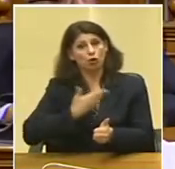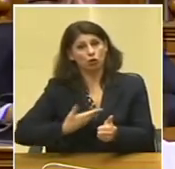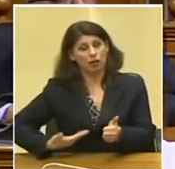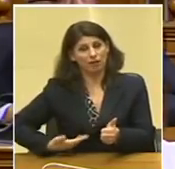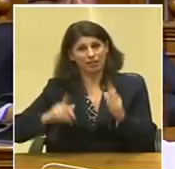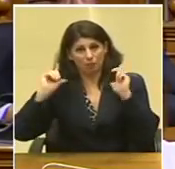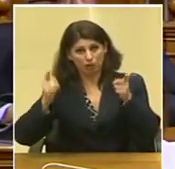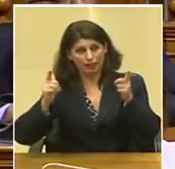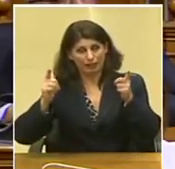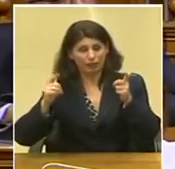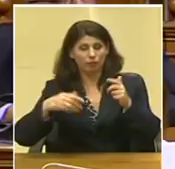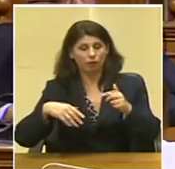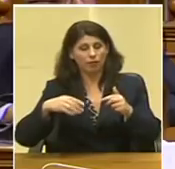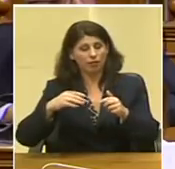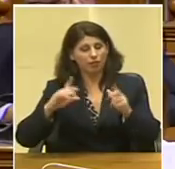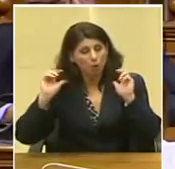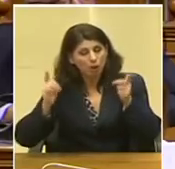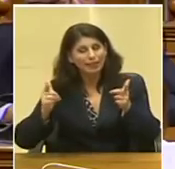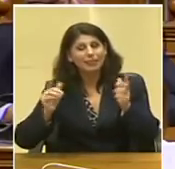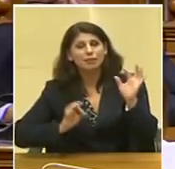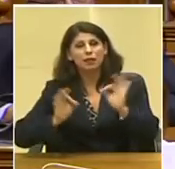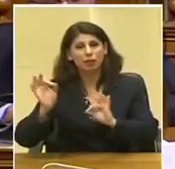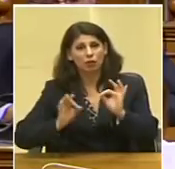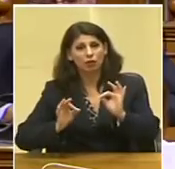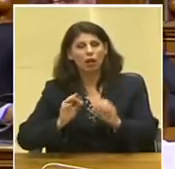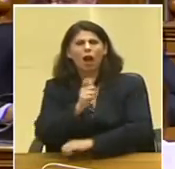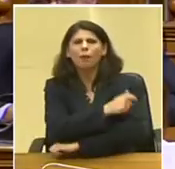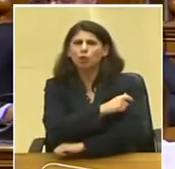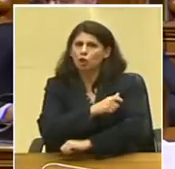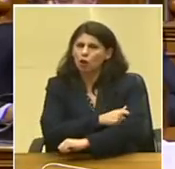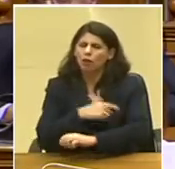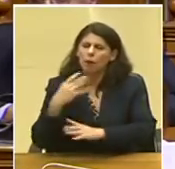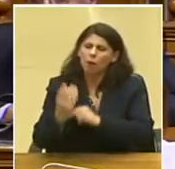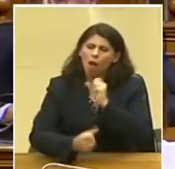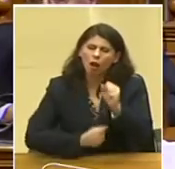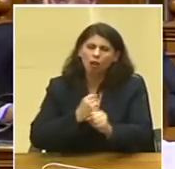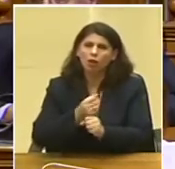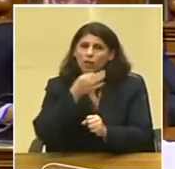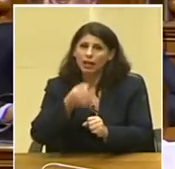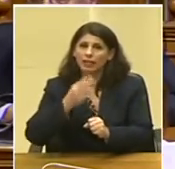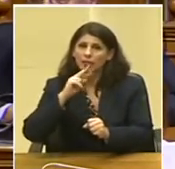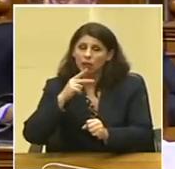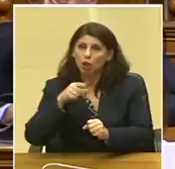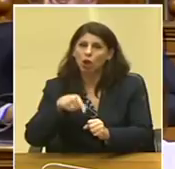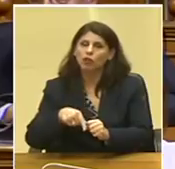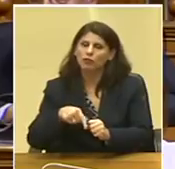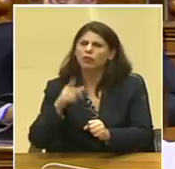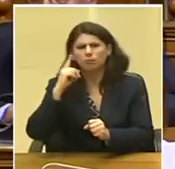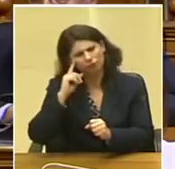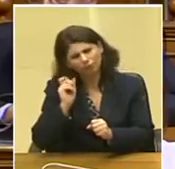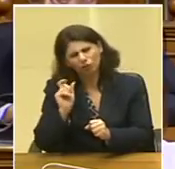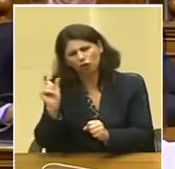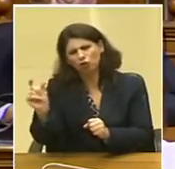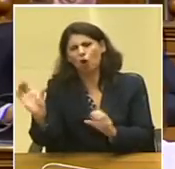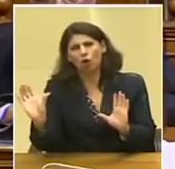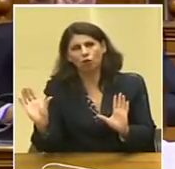αναφερόμενο στη χώρα αυτή λήμα του καταλόγου του ΟΗΕ από πολλών ετών αναφέρει τη γλώσσα αυτή με τον γνωστό όρο.